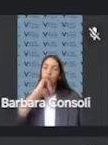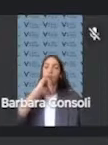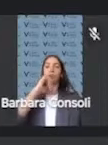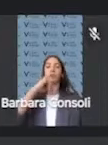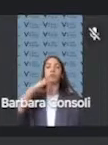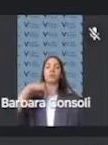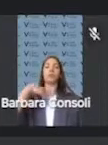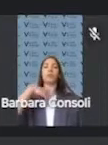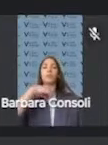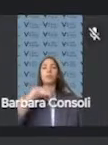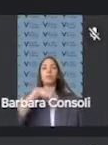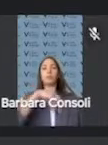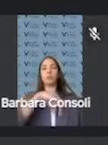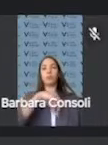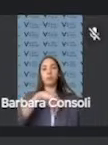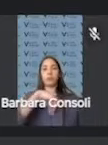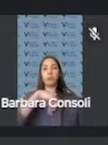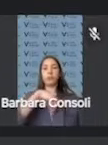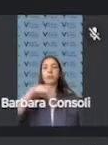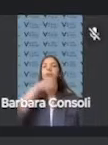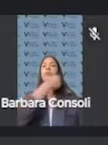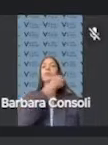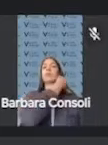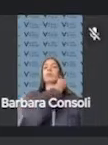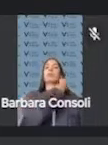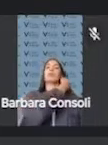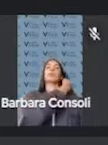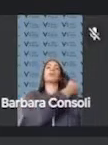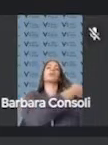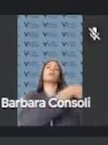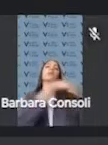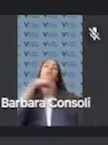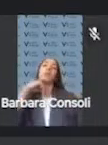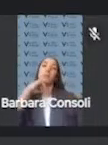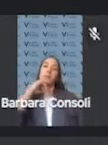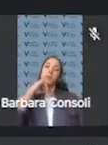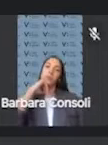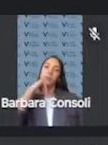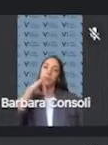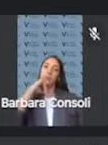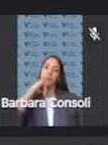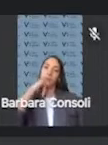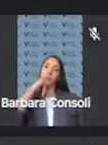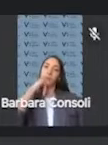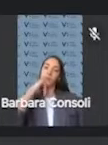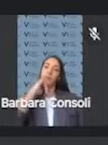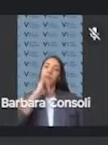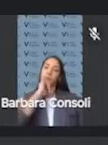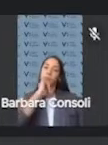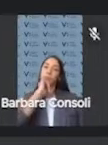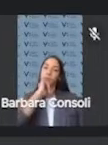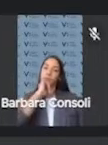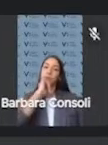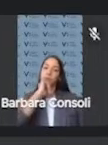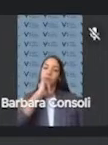all'interno dell'università è molto importante. Io e Barbara in prima persona ci occupiamo proprio